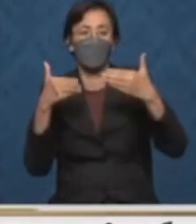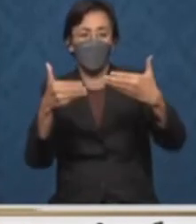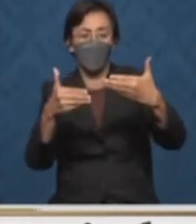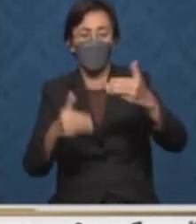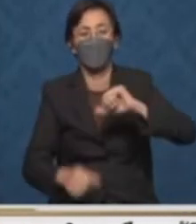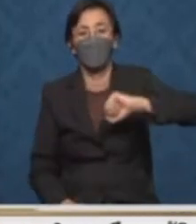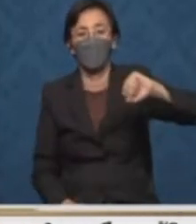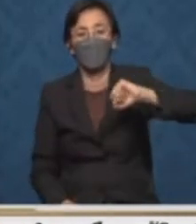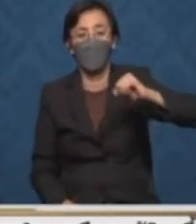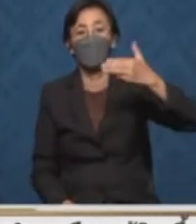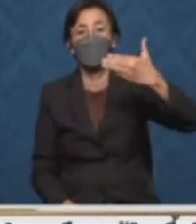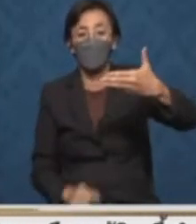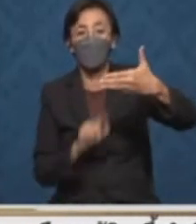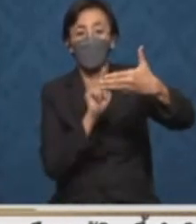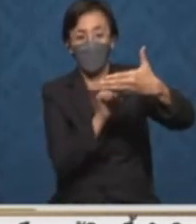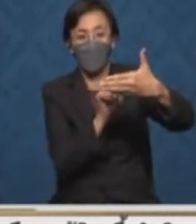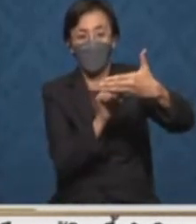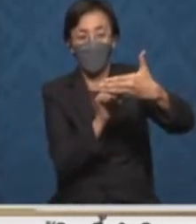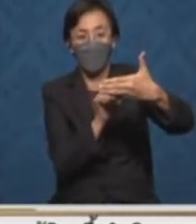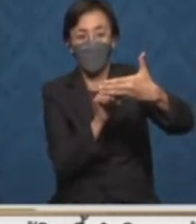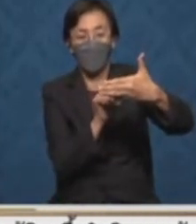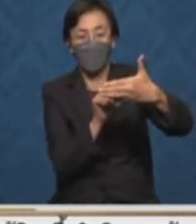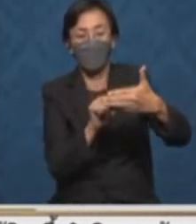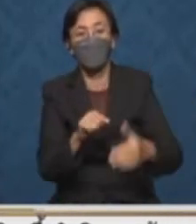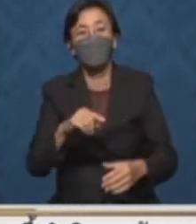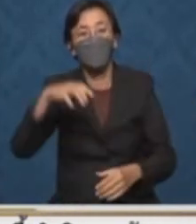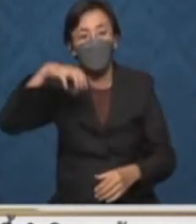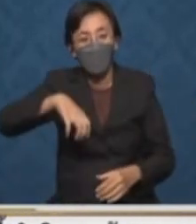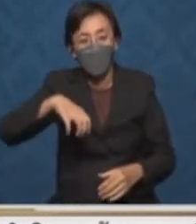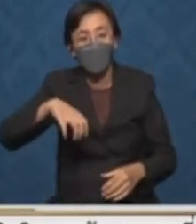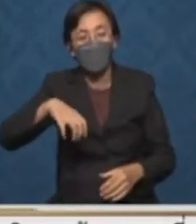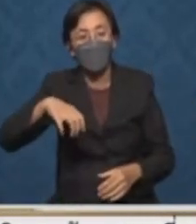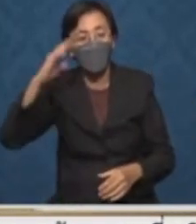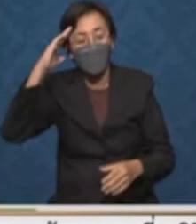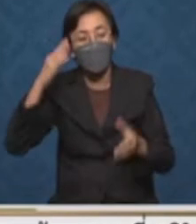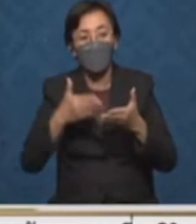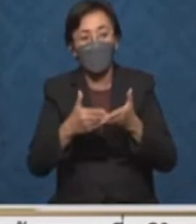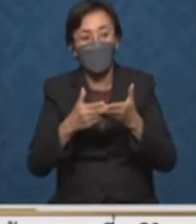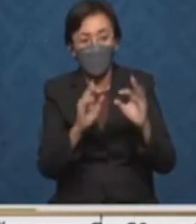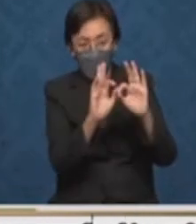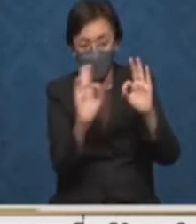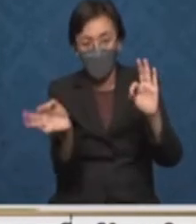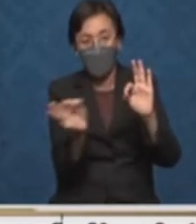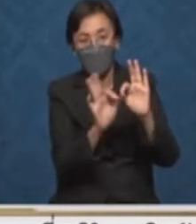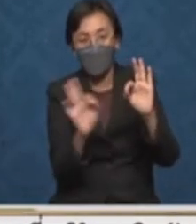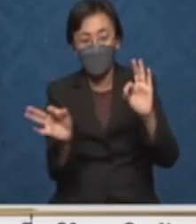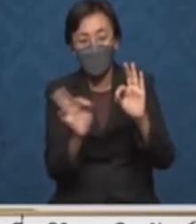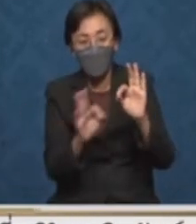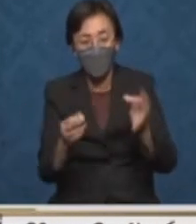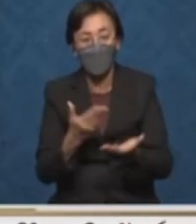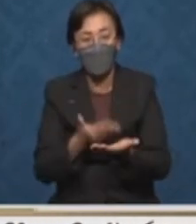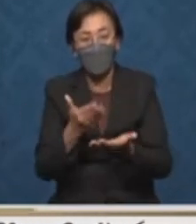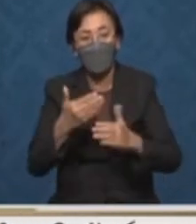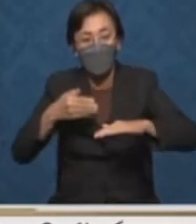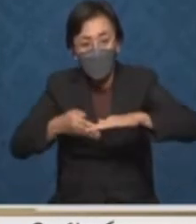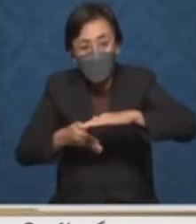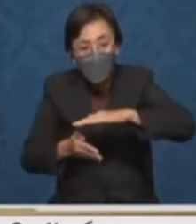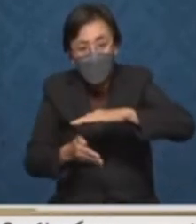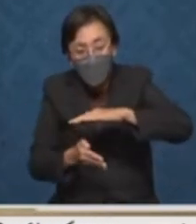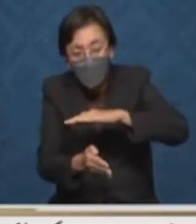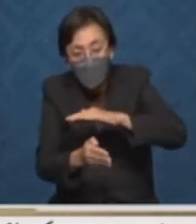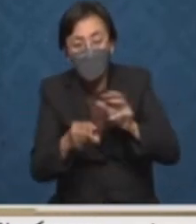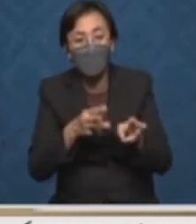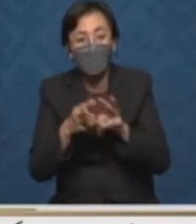ายมือเนี่ยที่กองทัพเรือเอามานะครับแล้วก็เขียนบอกว่าการจัดซื้อเรือดำน้ำด้วยวิ